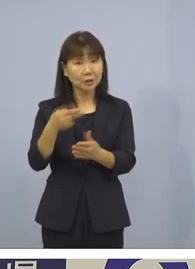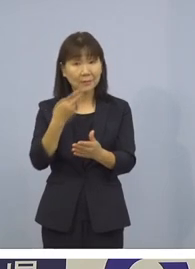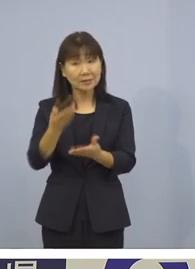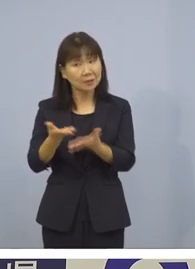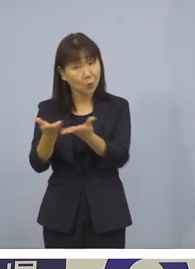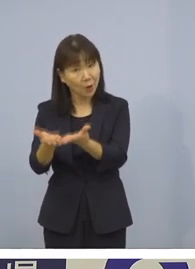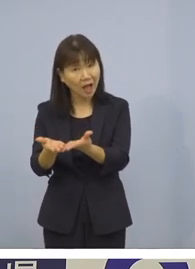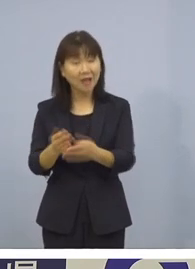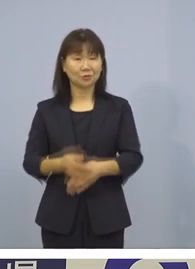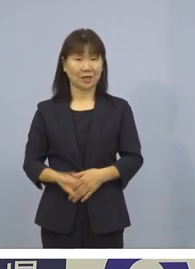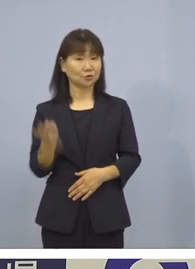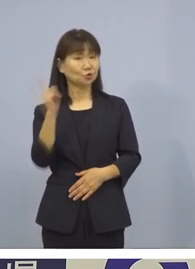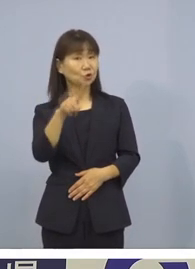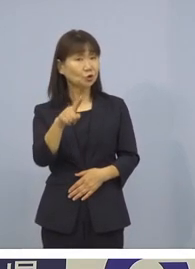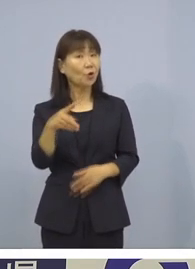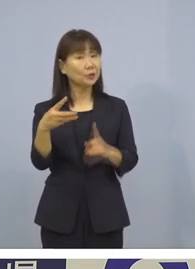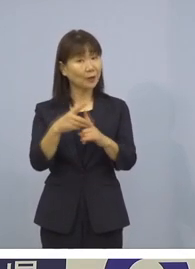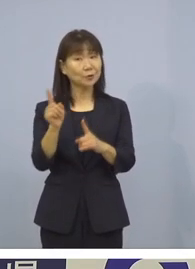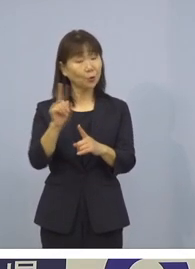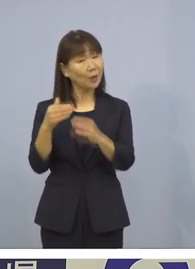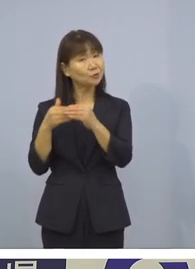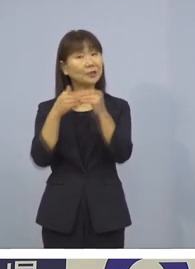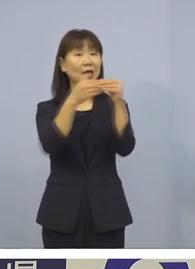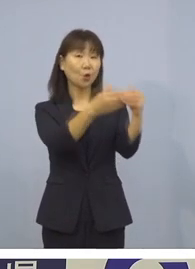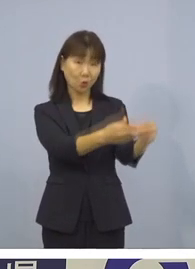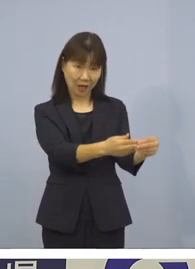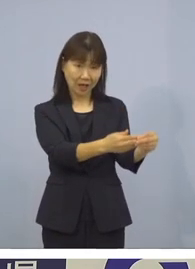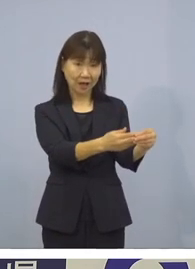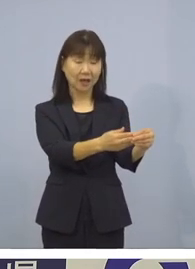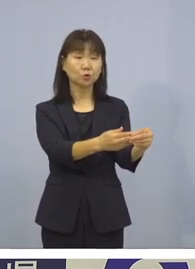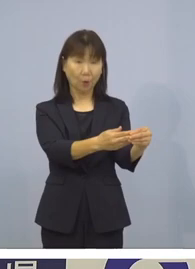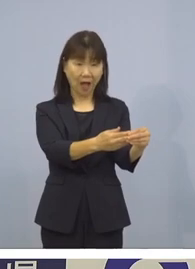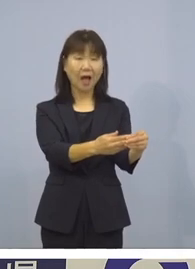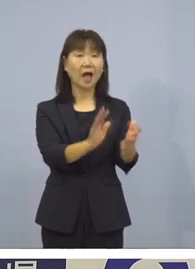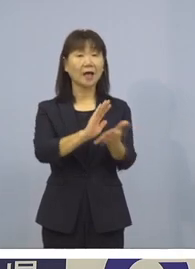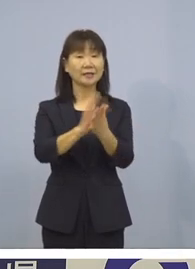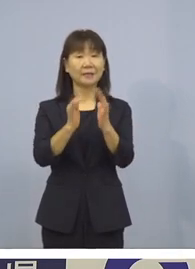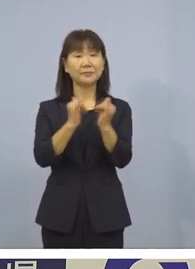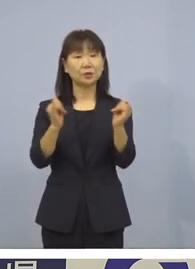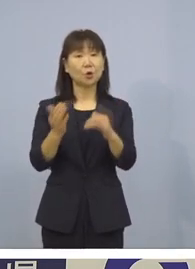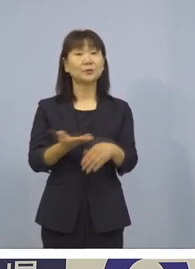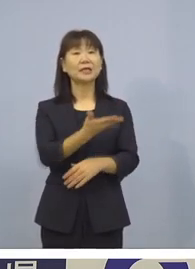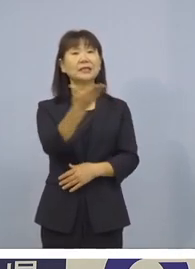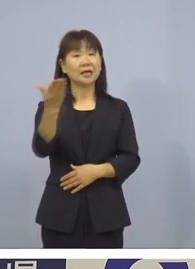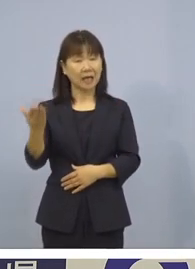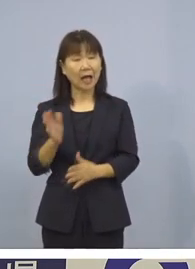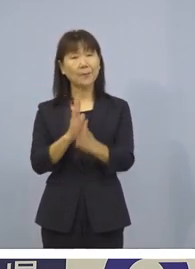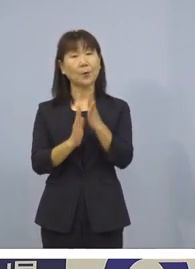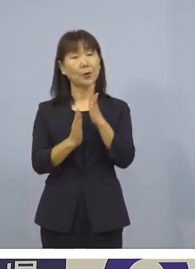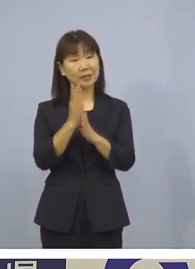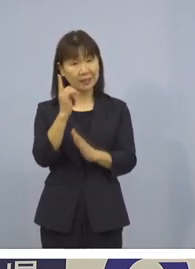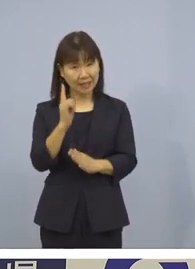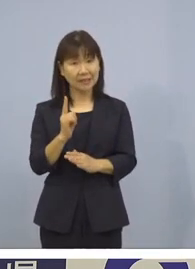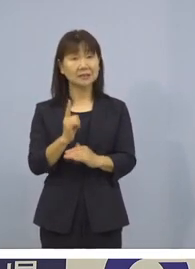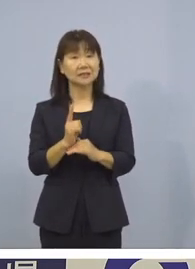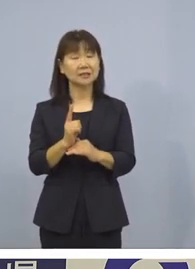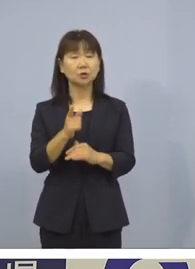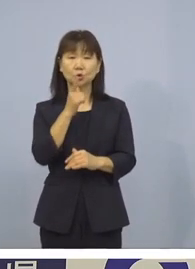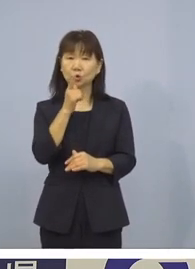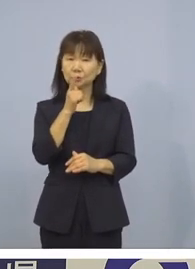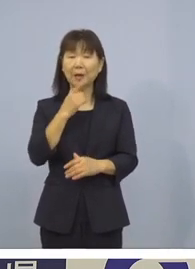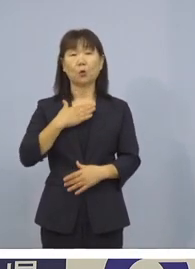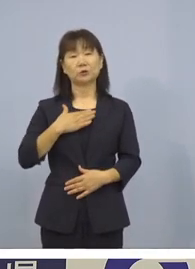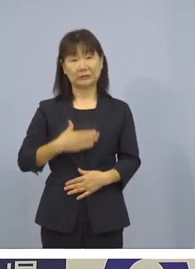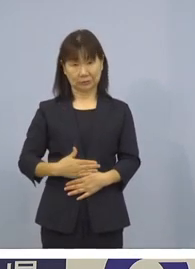次の日どこに連れて行こうかなとか、いわゆる県民の皆様がもう一回なんていうんだろう、徳島を